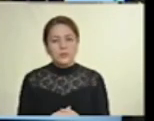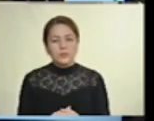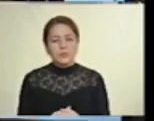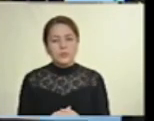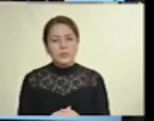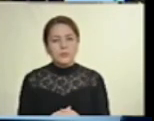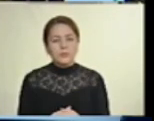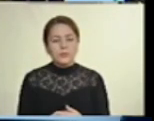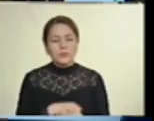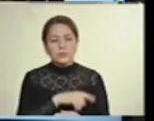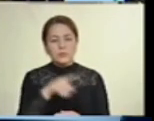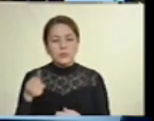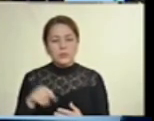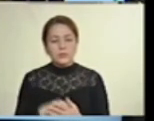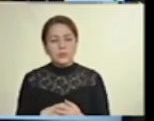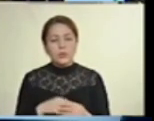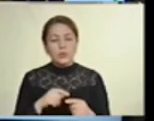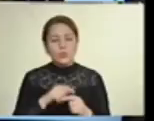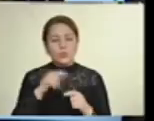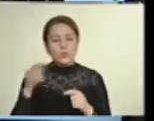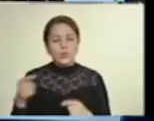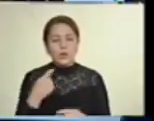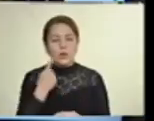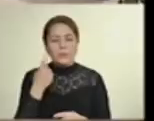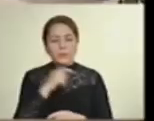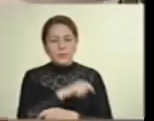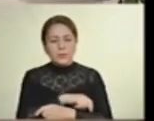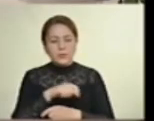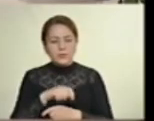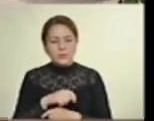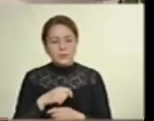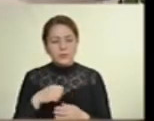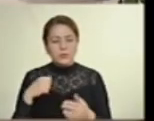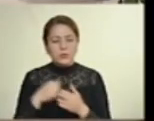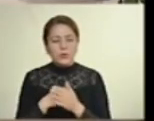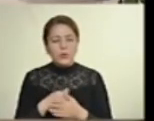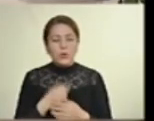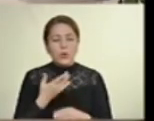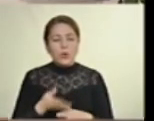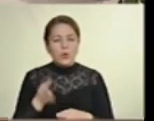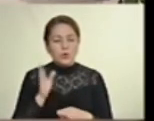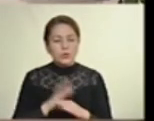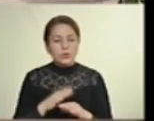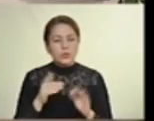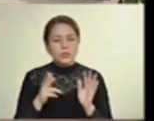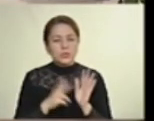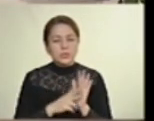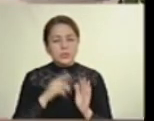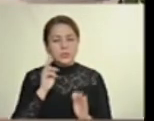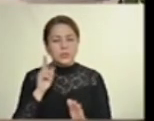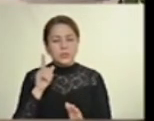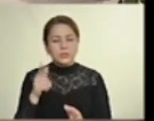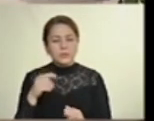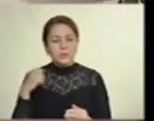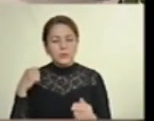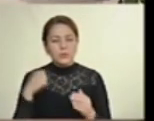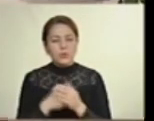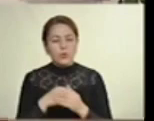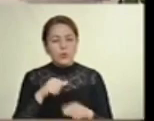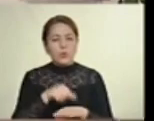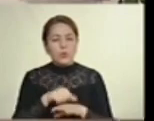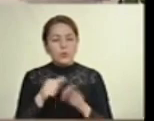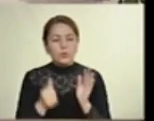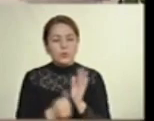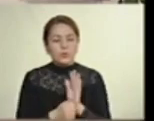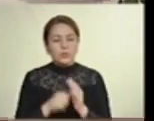bo'lsangiz, ularning uzunligi 1 metrgacha, og'irligi esa 8 kilogramdan 16